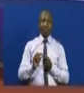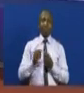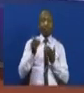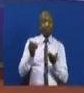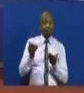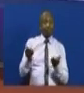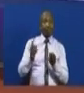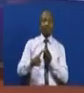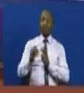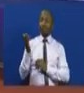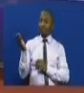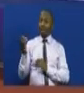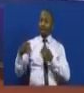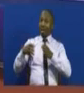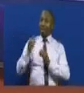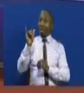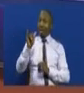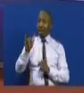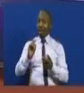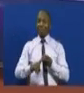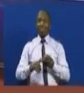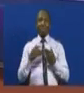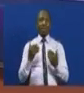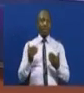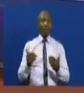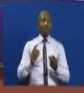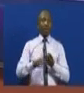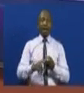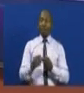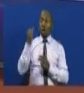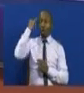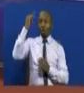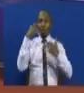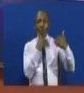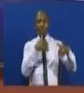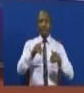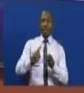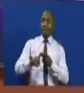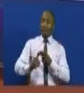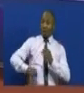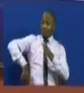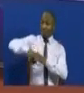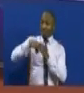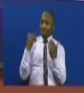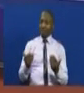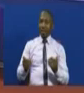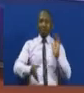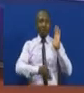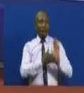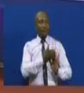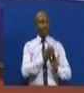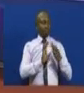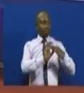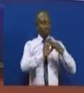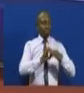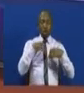Nyota wa zamani wa klabu ya Yanga Said Swed Skad amewaasa wachezaji wanaocheza soka hivi sasa kuanza kujihusisha na shughuli